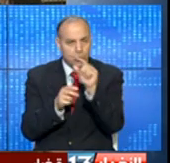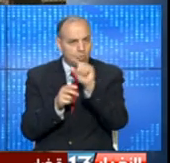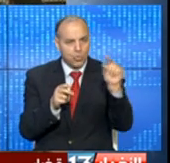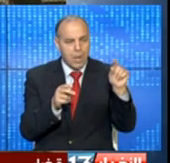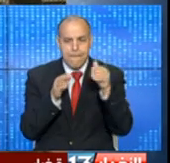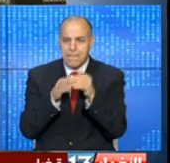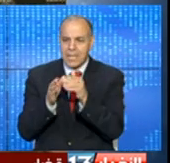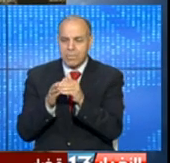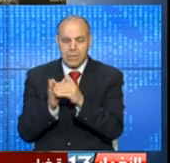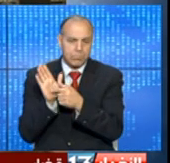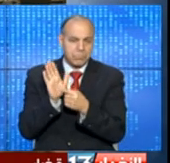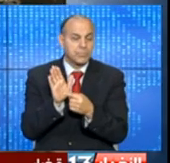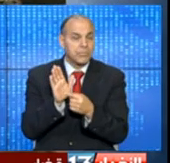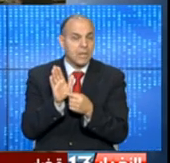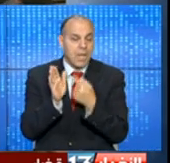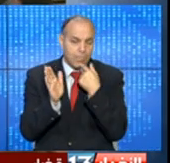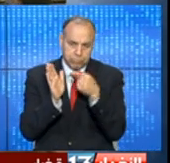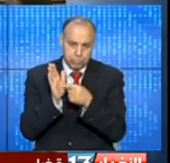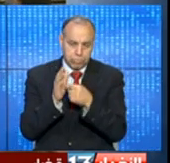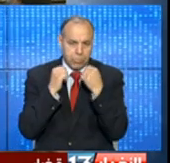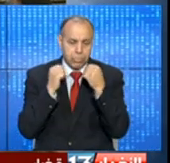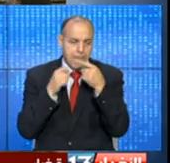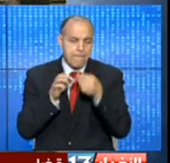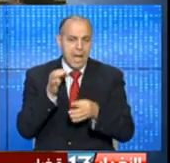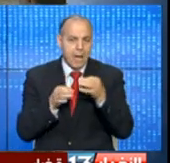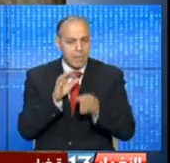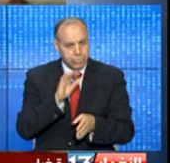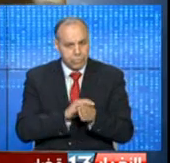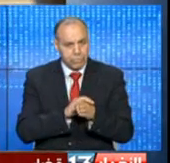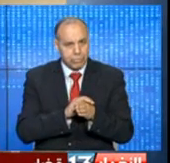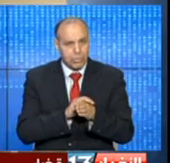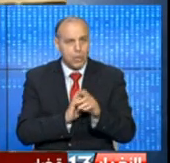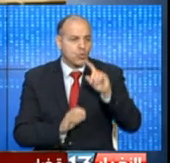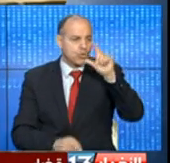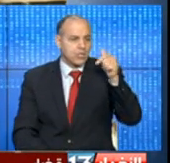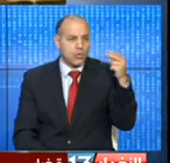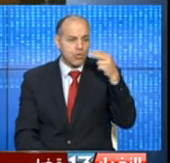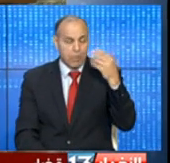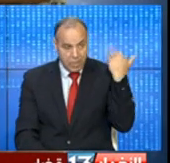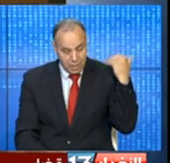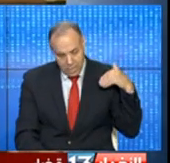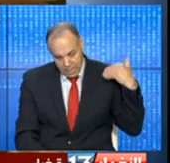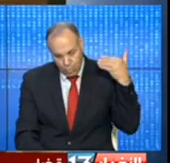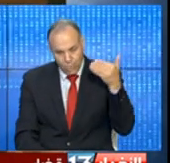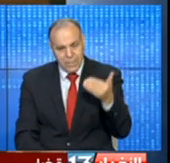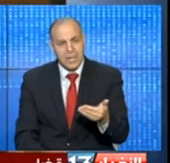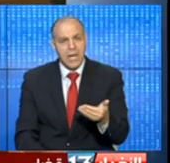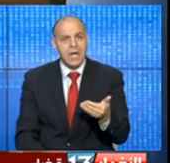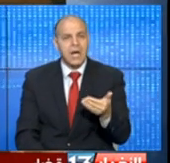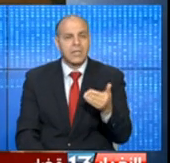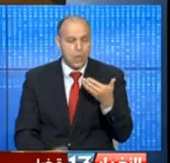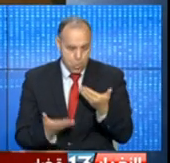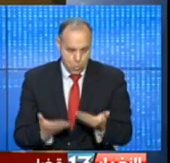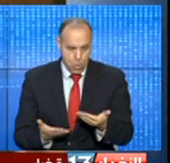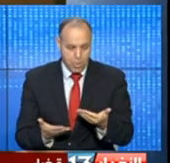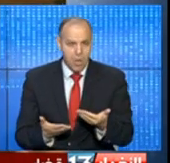من المطالب المقدمه يذكر ان اضرب القضاه قد انطلق منذ يوم السادس عشر من نوفمبر الماضي وتوصل الى غايه اليوم